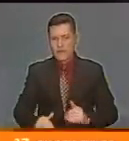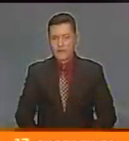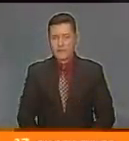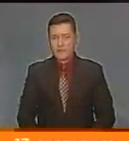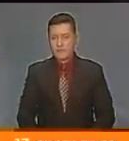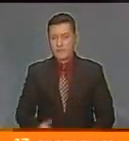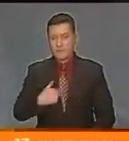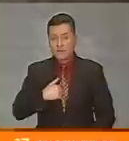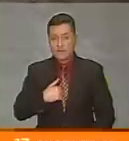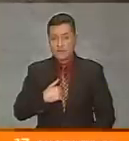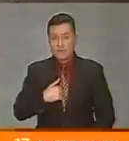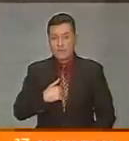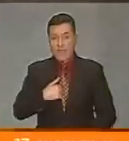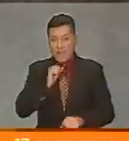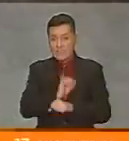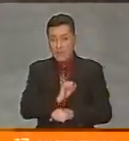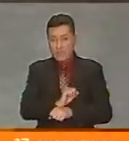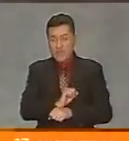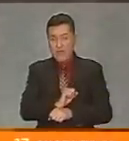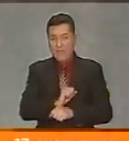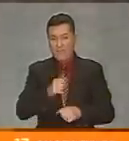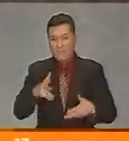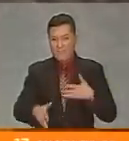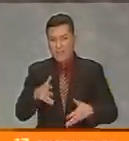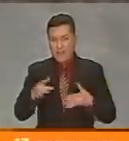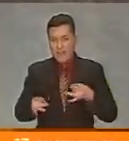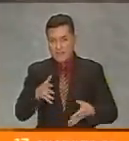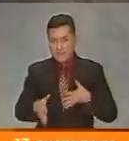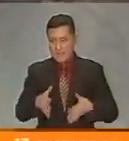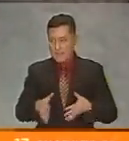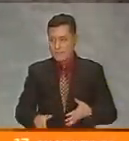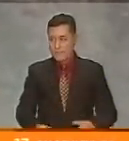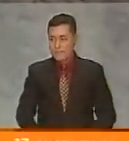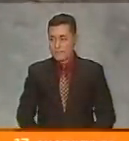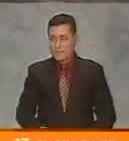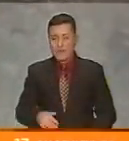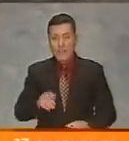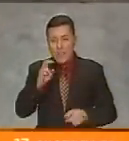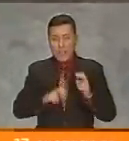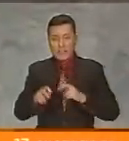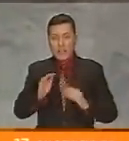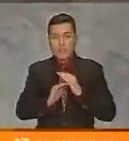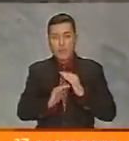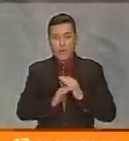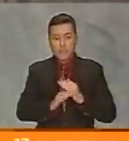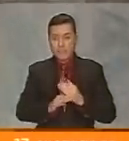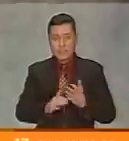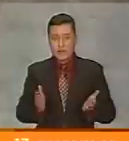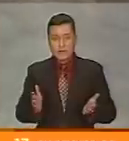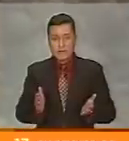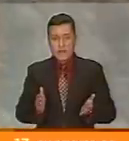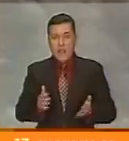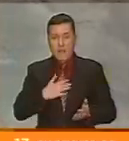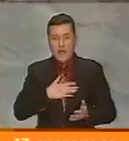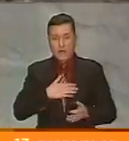поверхність. Я забуксував у грязі. Вийшов з автомобіля і пішов шукати допомоги, щоб мене хто-небудь видав. Ну, максимум так моє